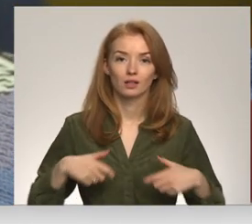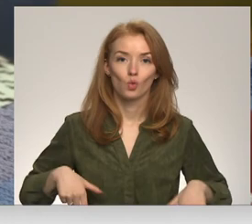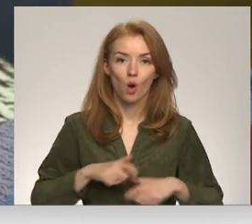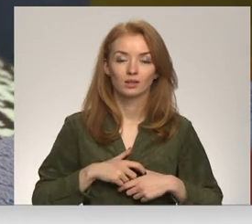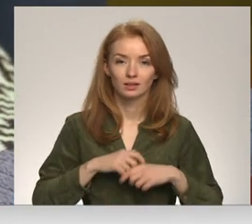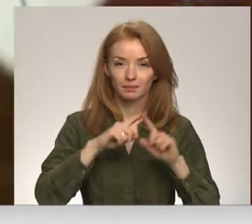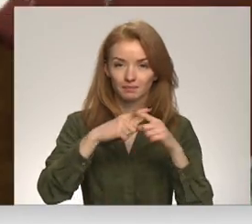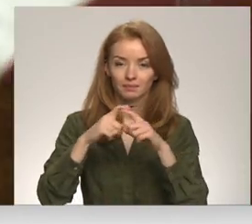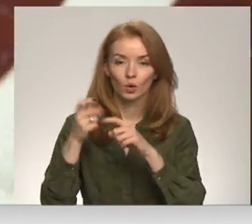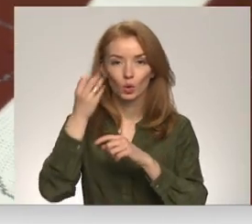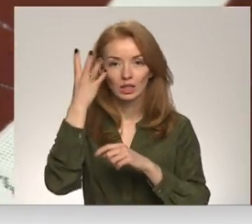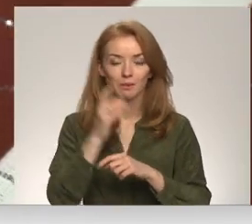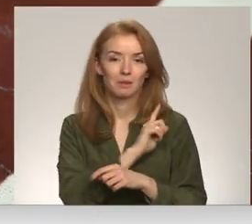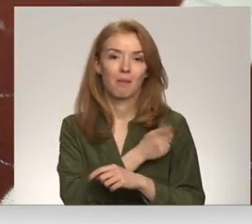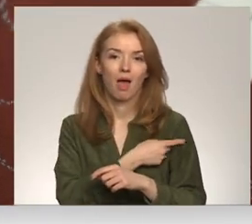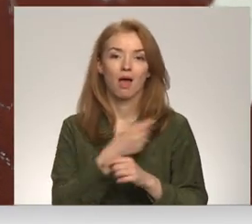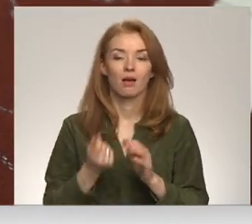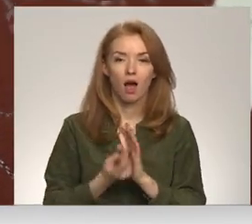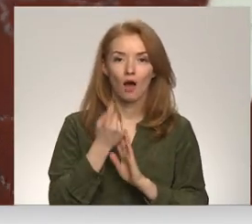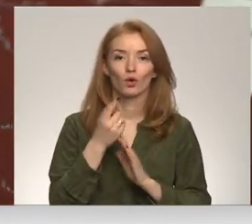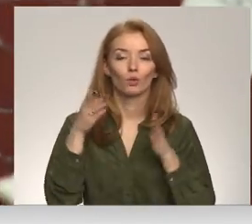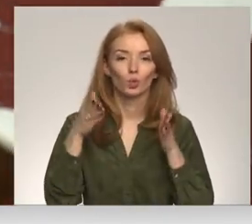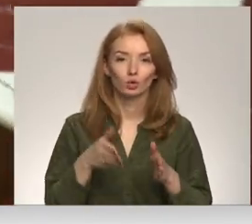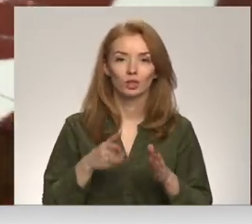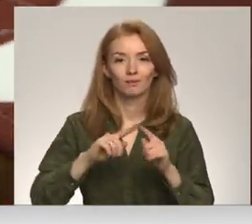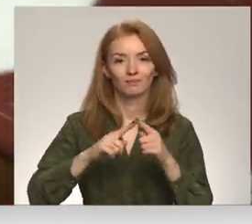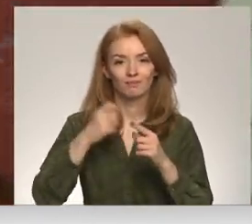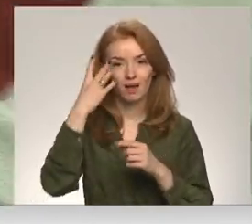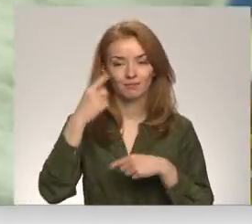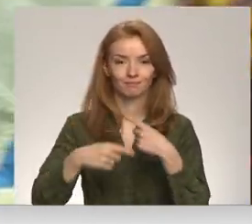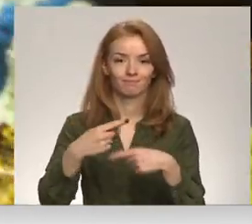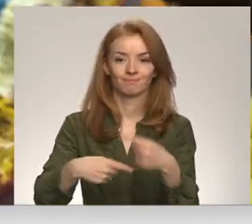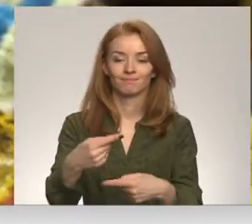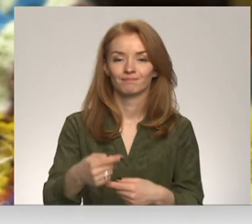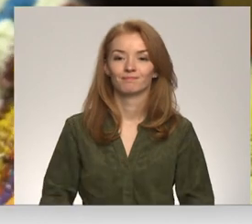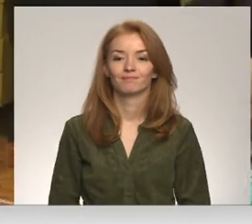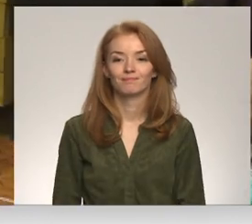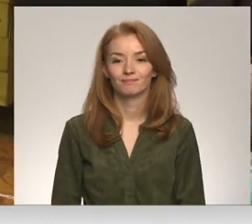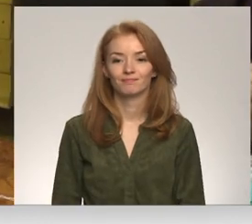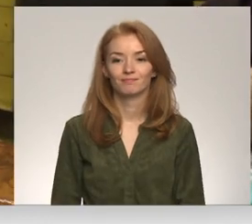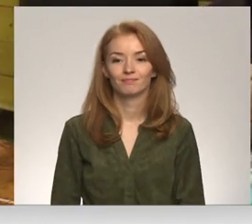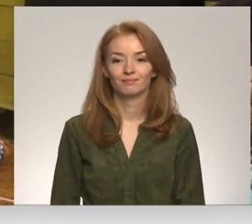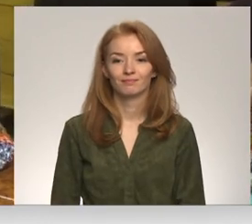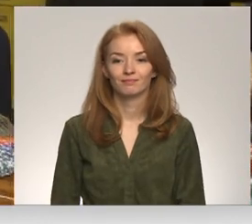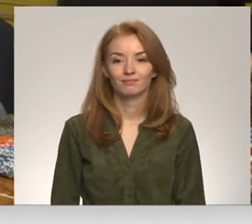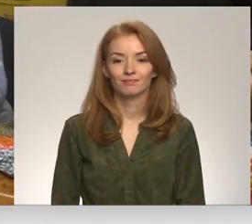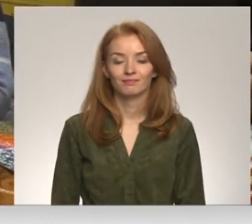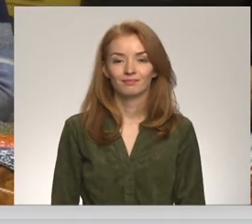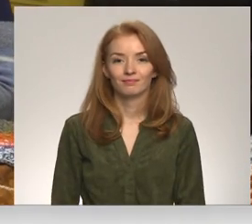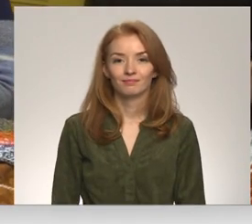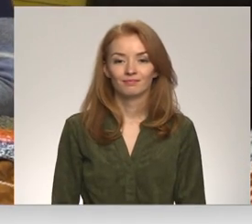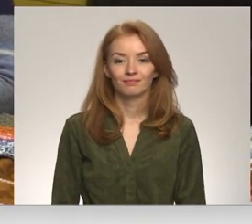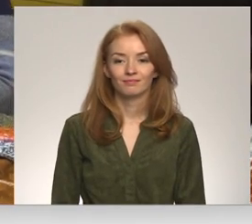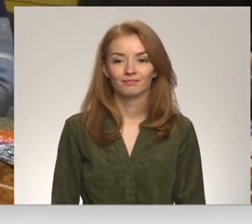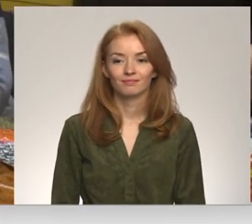un spēka avotu mūžīgam Latvijas amatniecības prasmju turpinājumam. Katrs tev dvesti lielu. Dziesmā dziedētais tabalnieka,